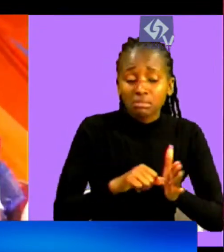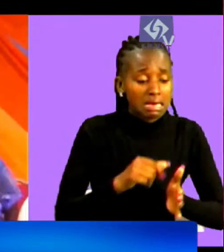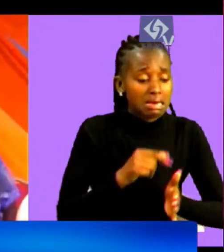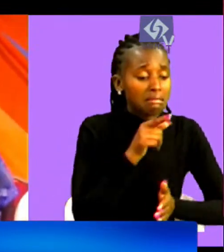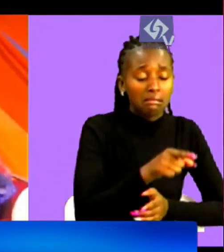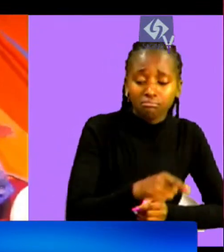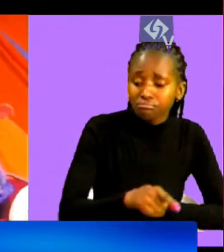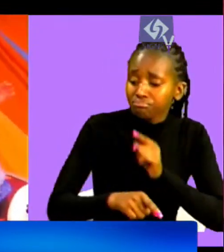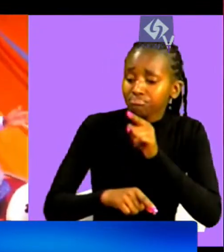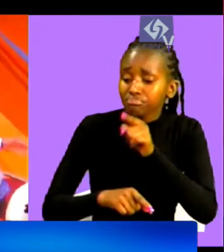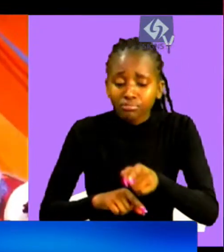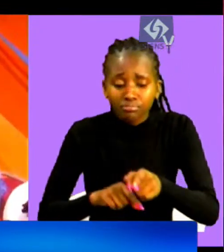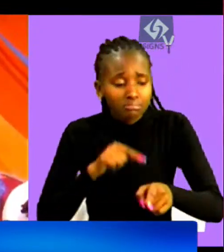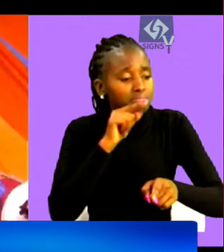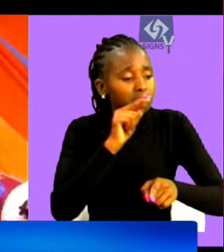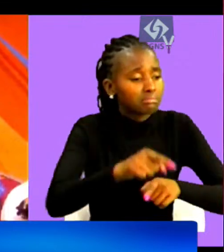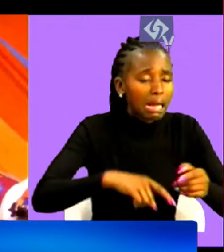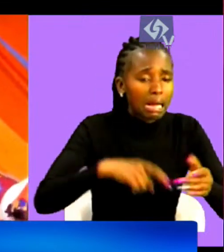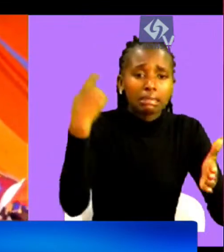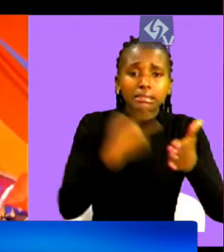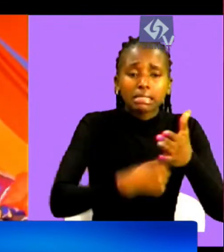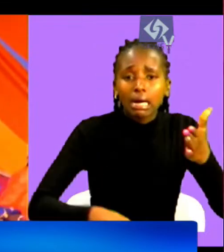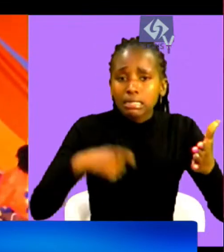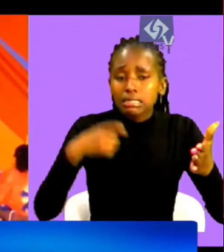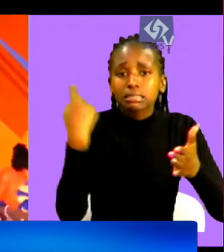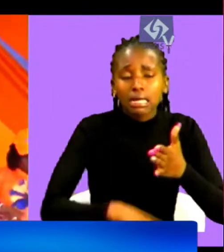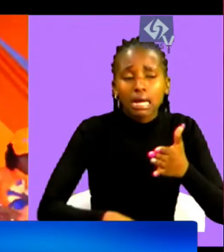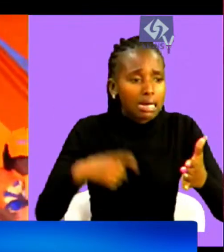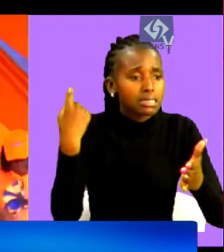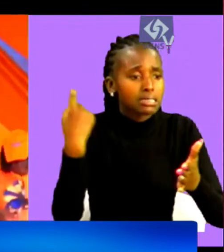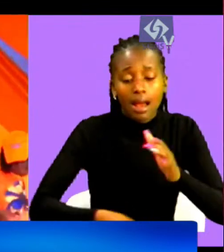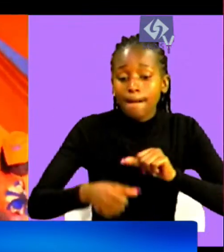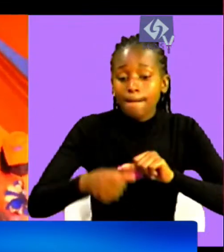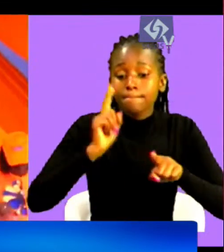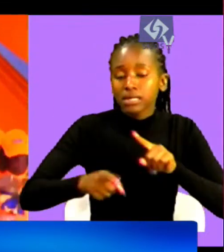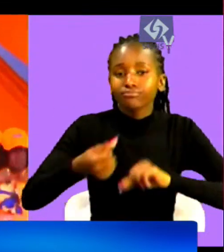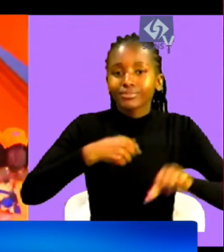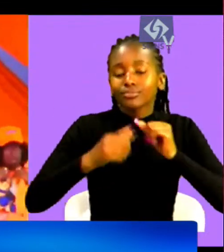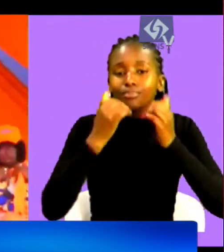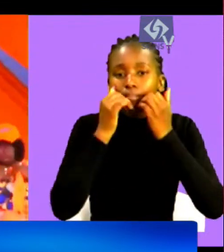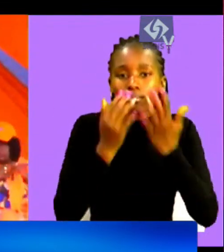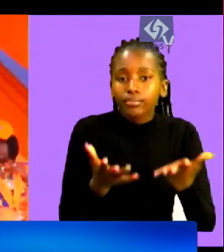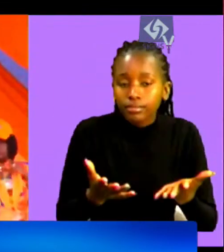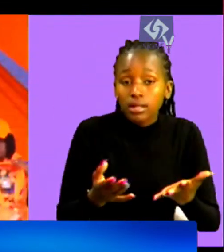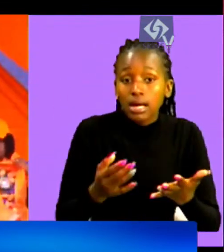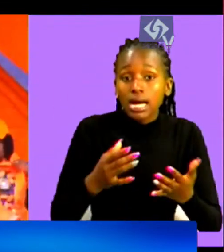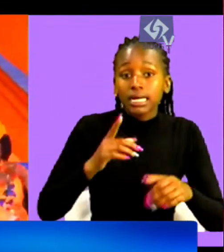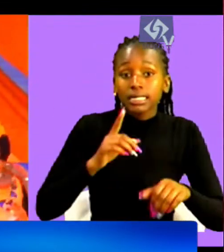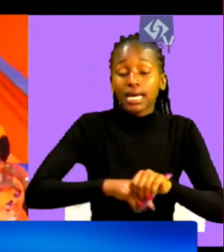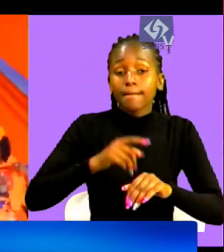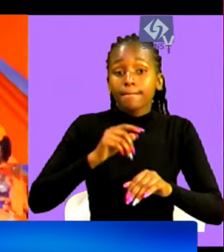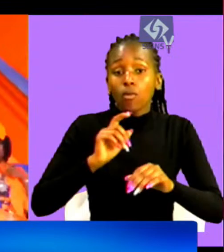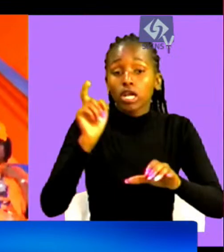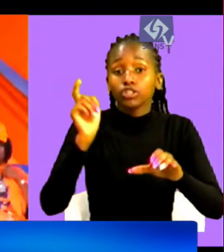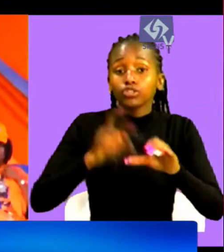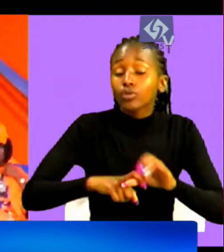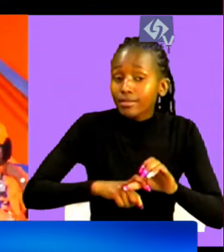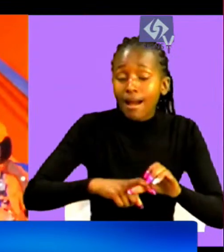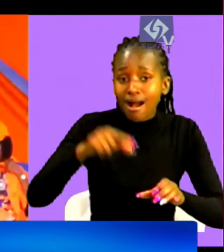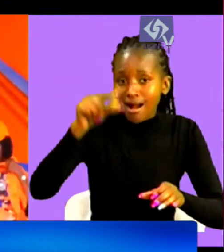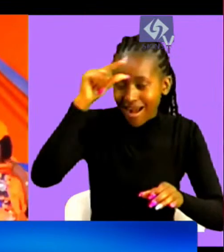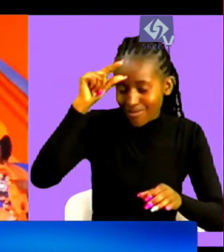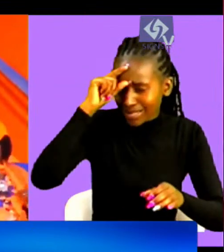hapa. Ushuru hapa. Hakuna chochote wanaweza kufanya. Wanaingia kwa serikali bila mpango ya